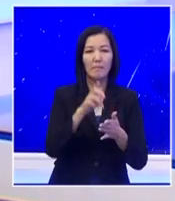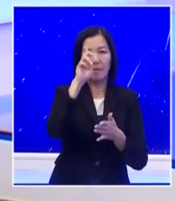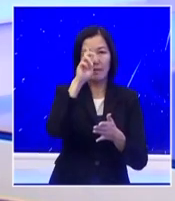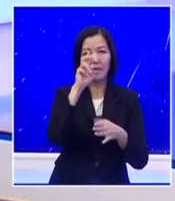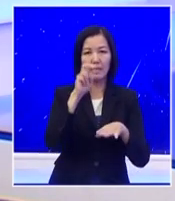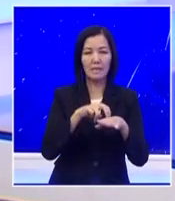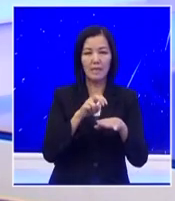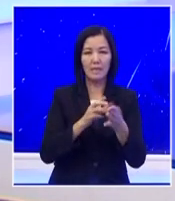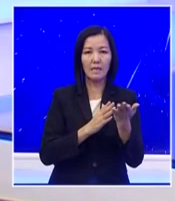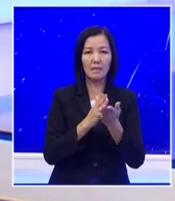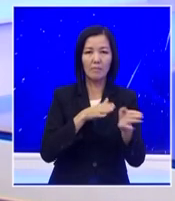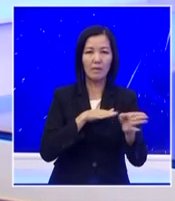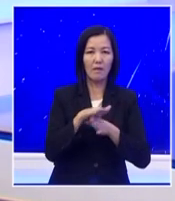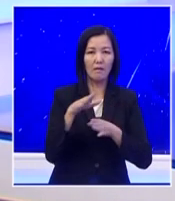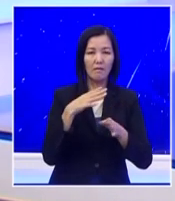санитар лауазымында болды.